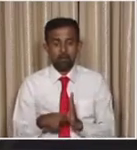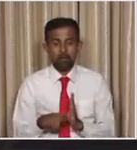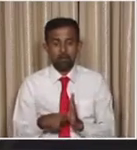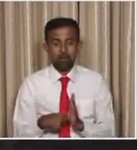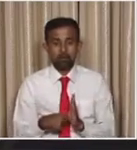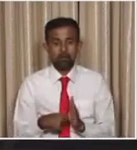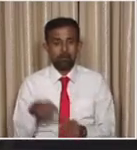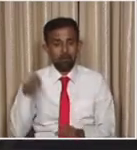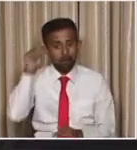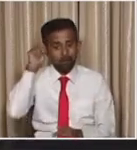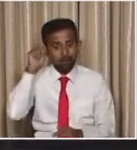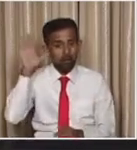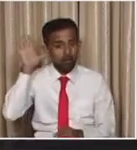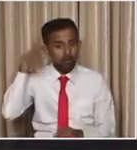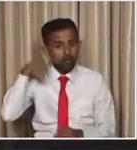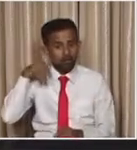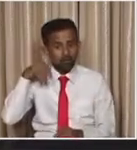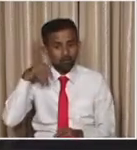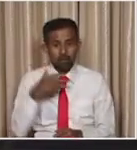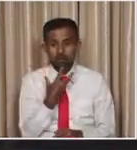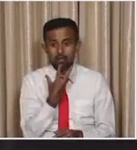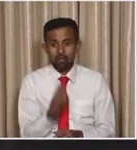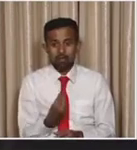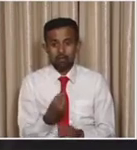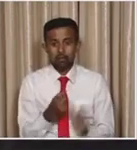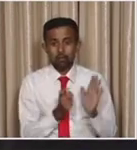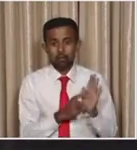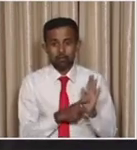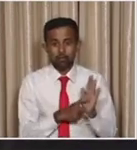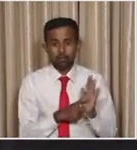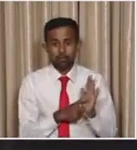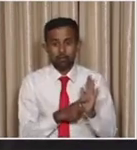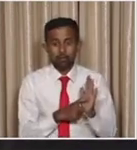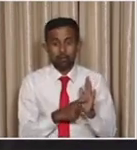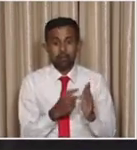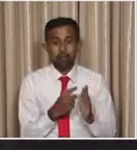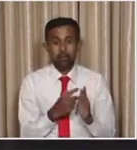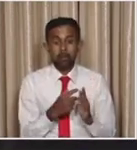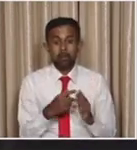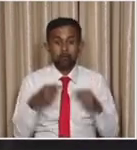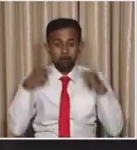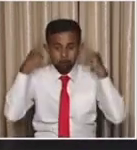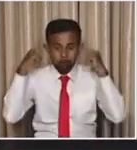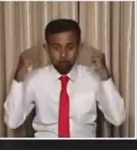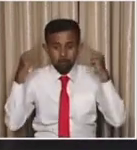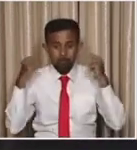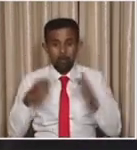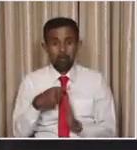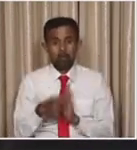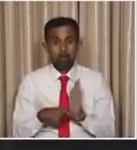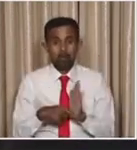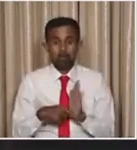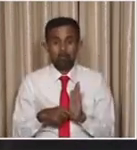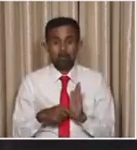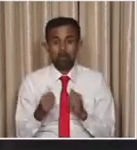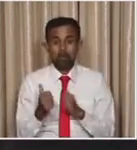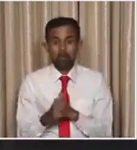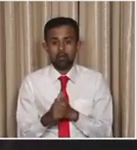එළහරක් මීහරක් එළුවන් කුකුලන් Battle one, මේ සීරගේම රටේ ආදායම ජාතික නිෂ්පාදනය